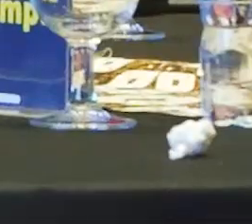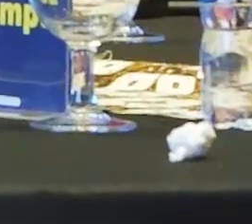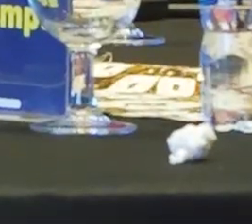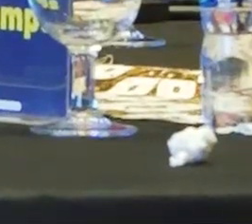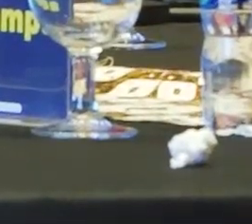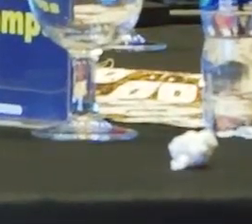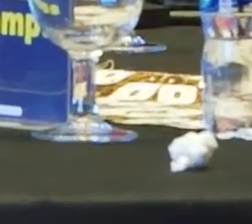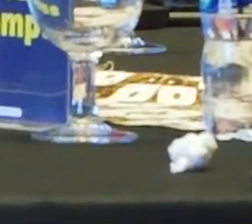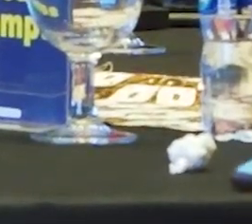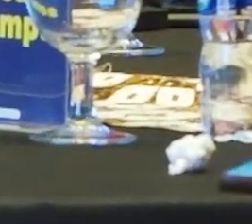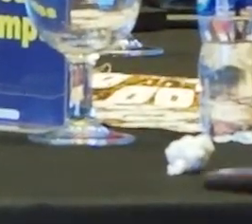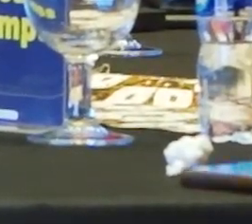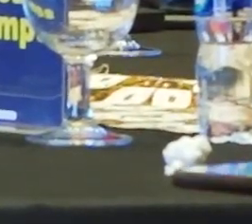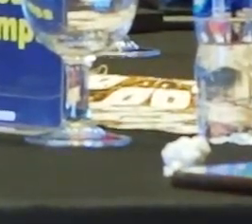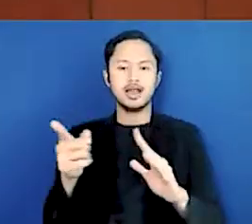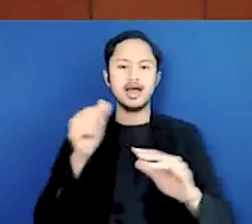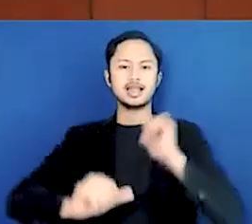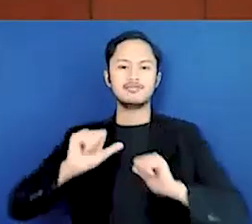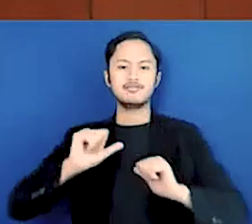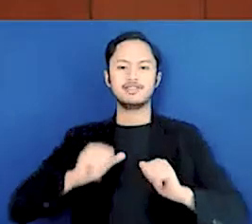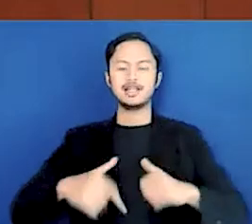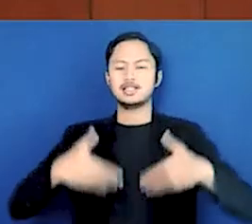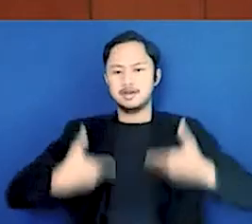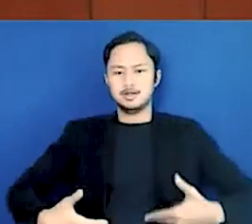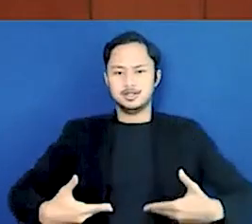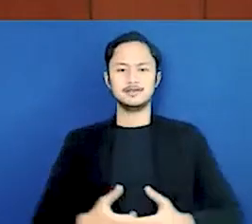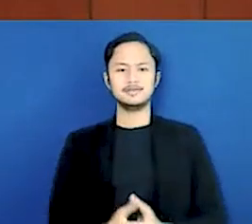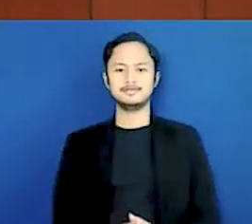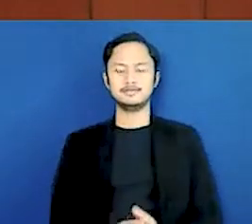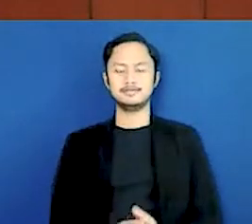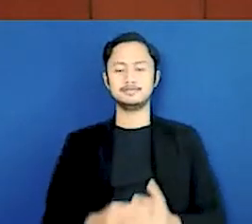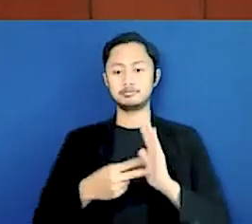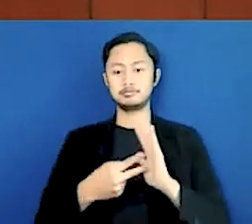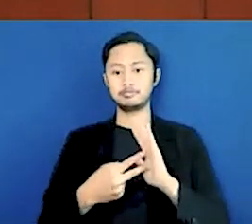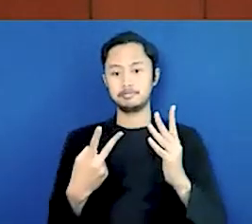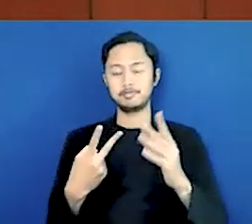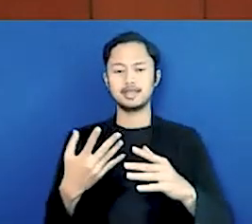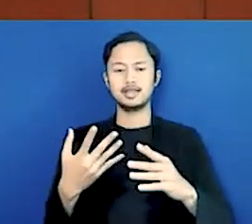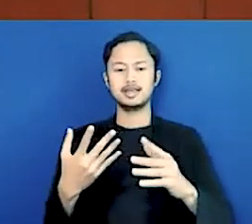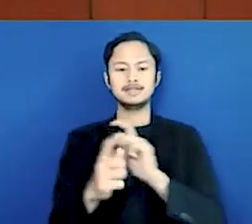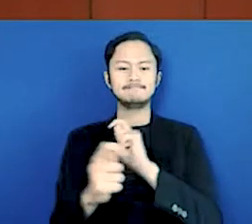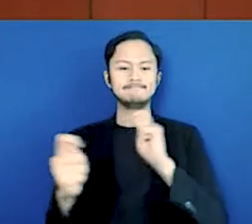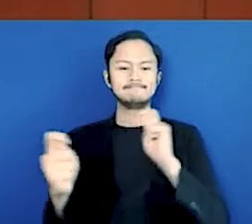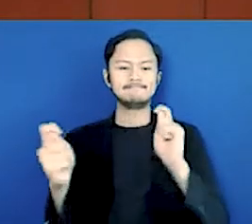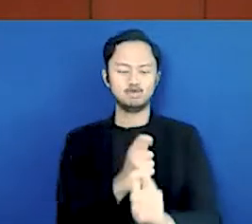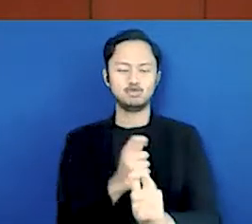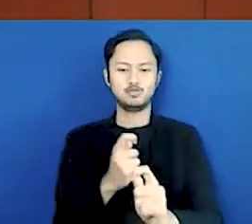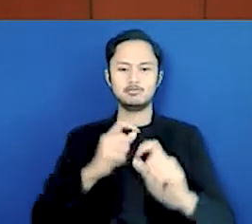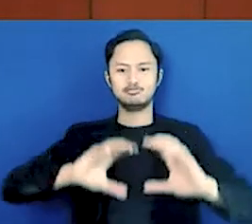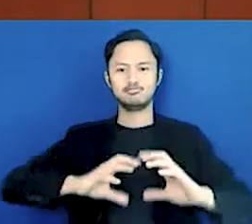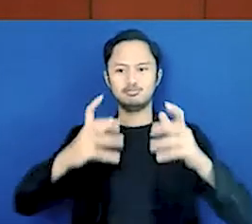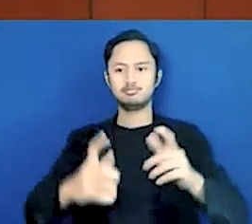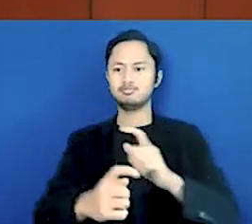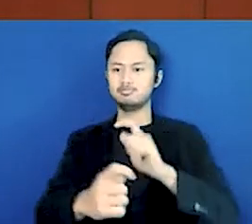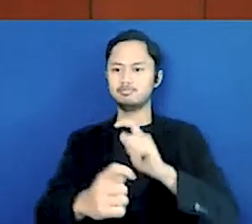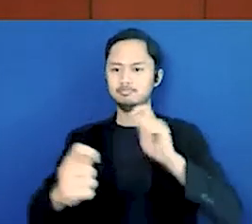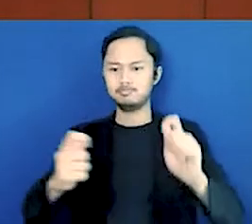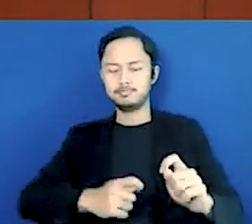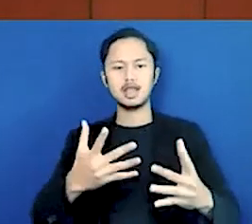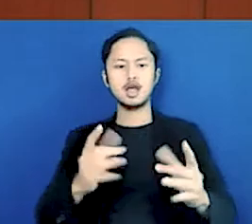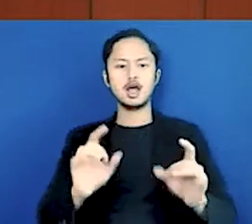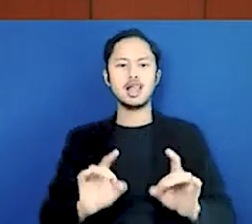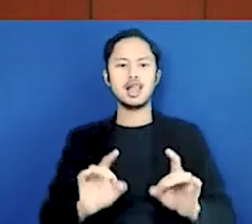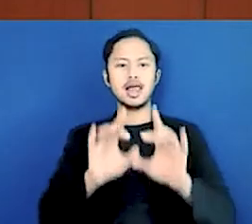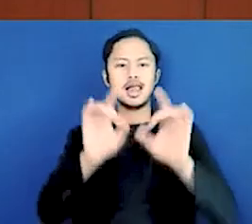oleh aktivitas manusia, sehingga mengubah komposisi atmosfer global dan variabilitas